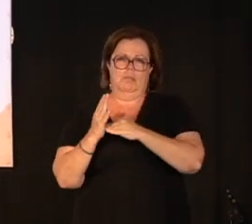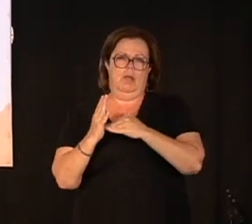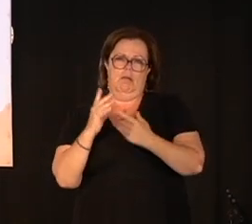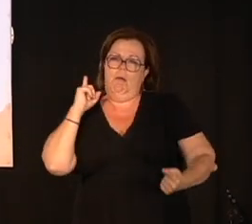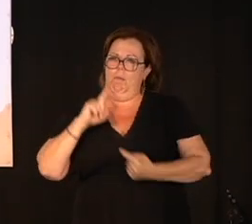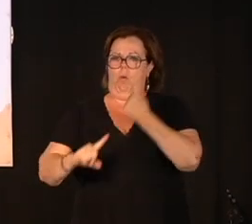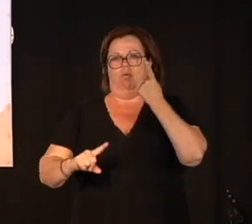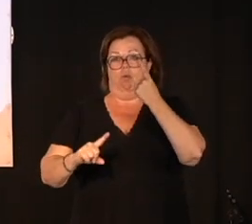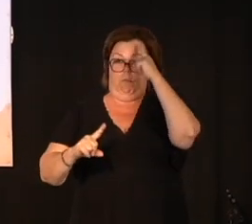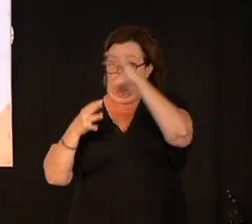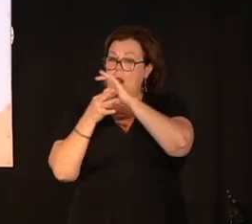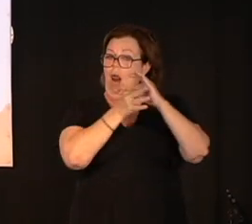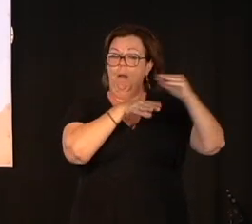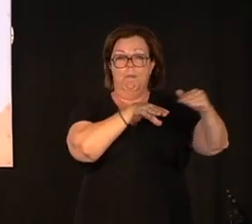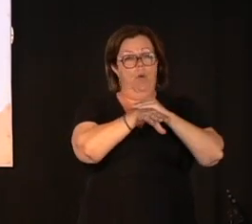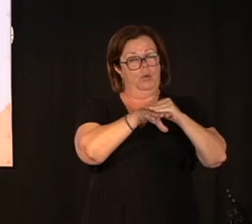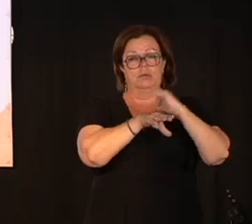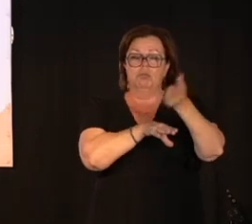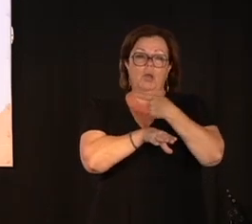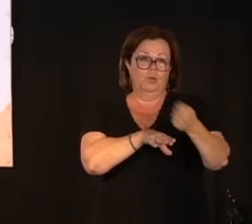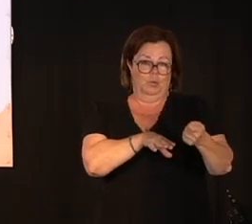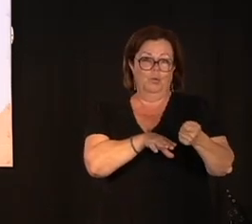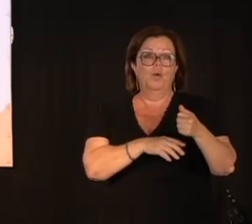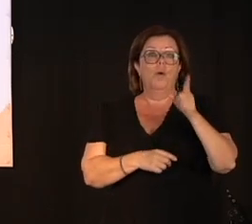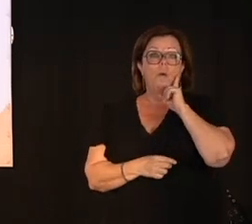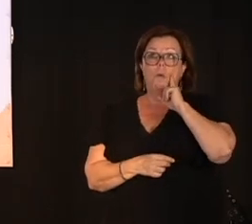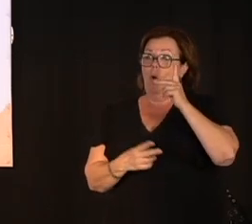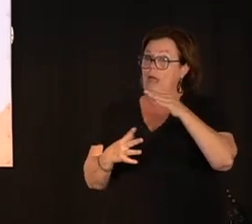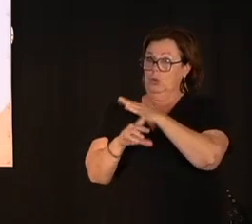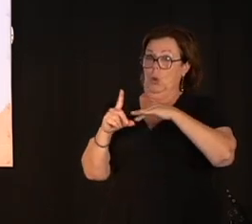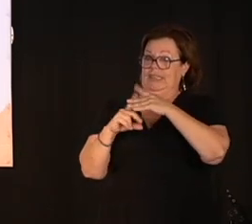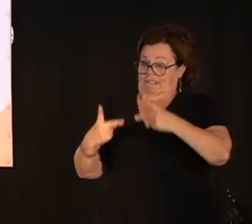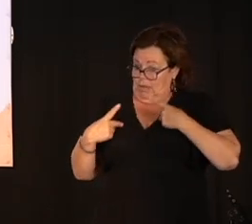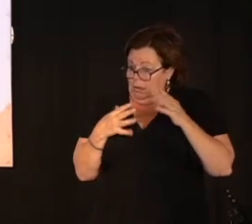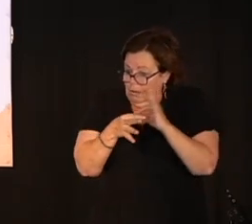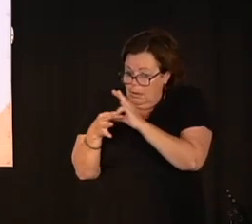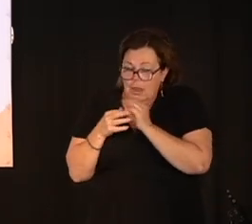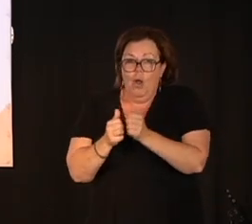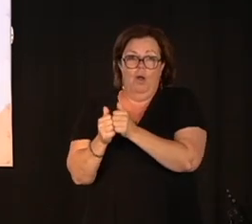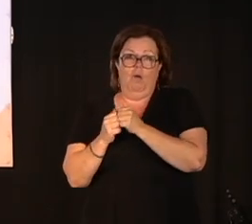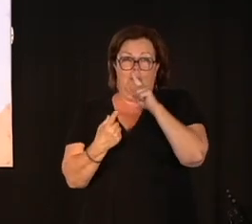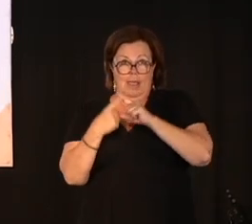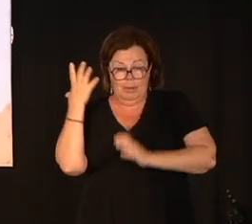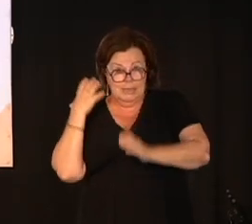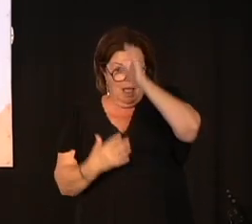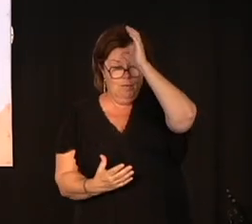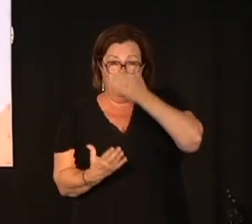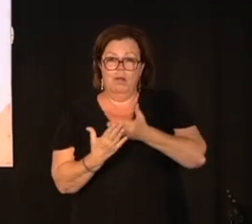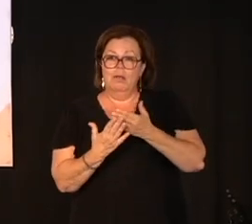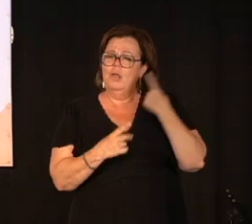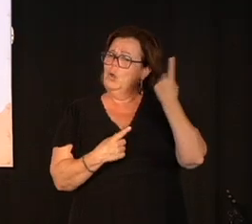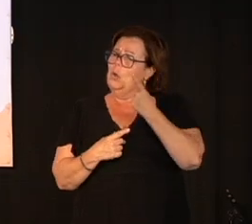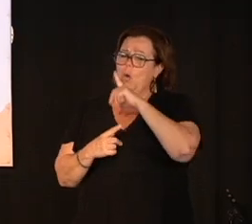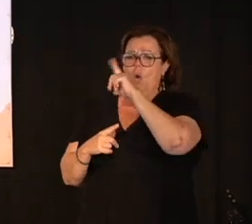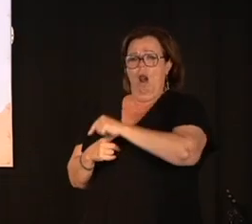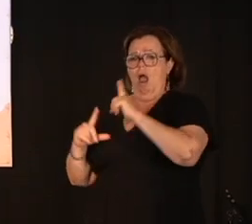objet politique qui nous occupe, puisque nous faisons société ensemble autour de ces savoirs. Vous me verrez toujours à vos côtés pour